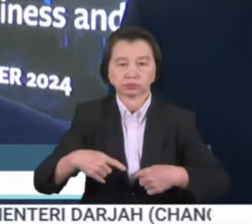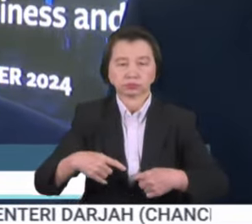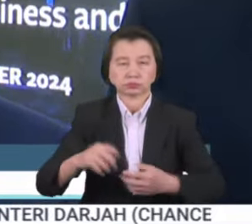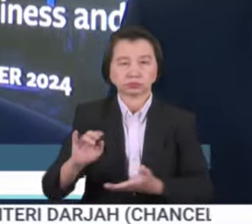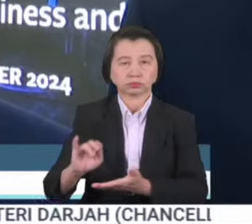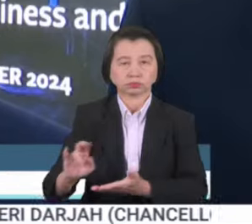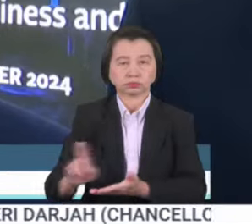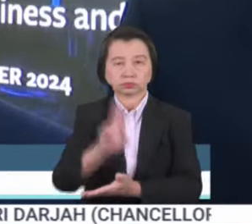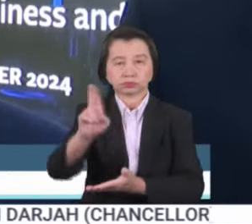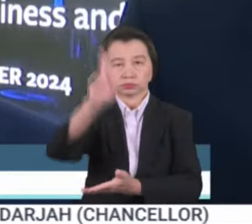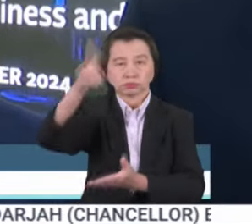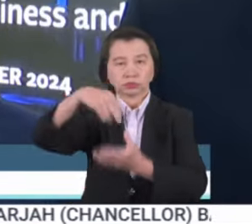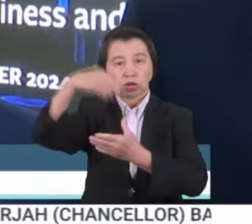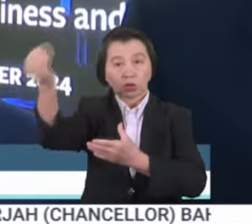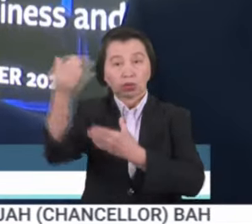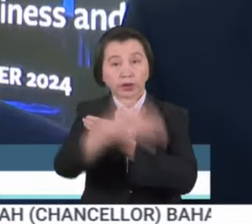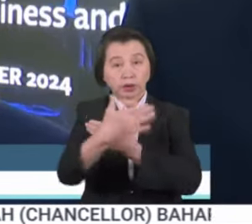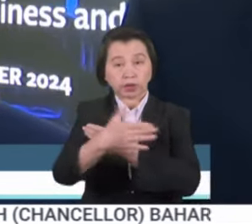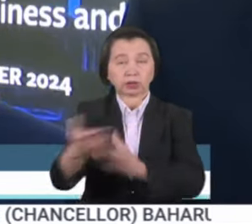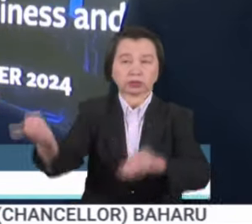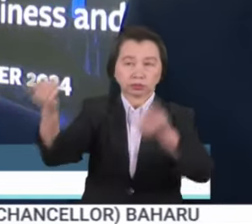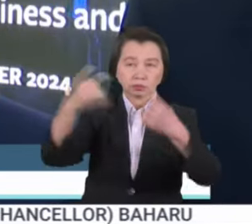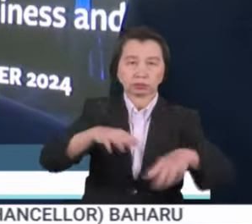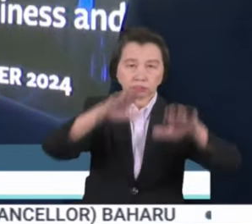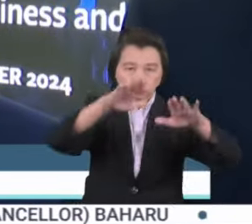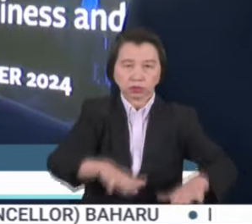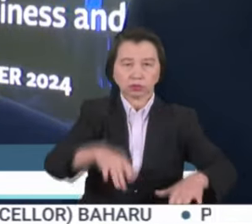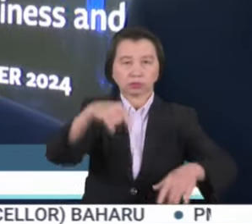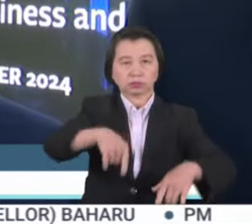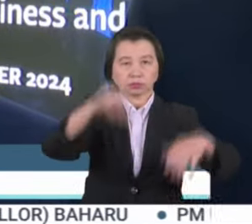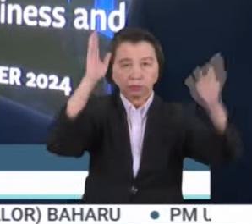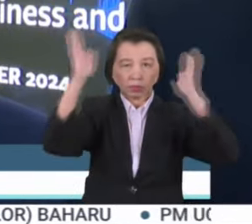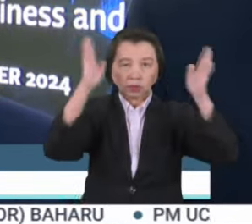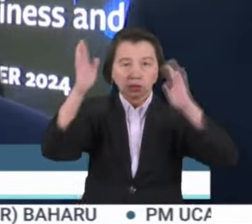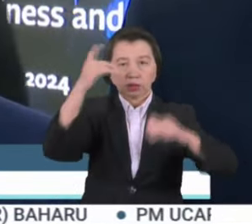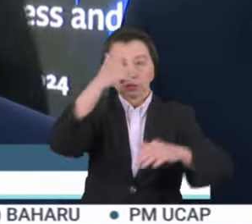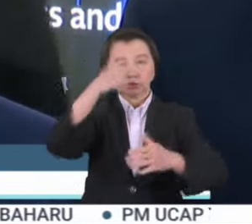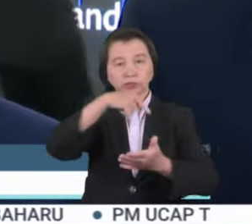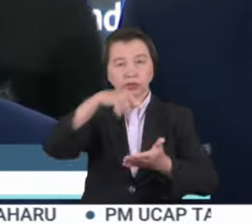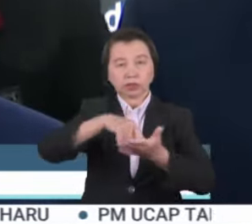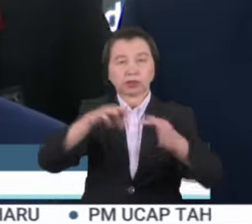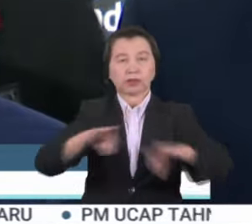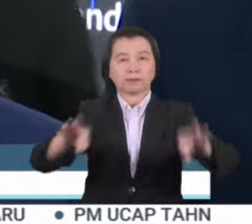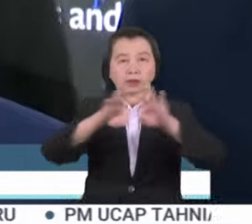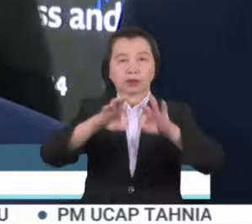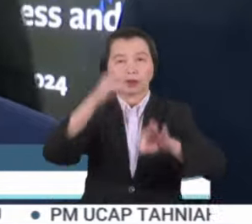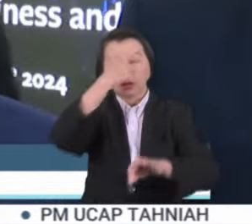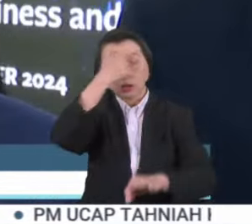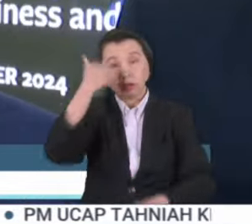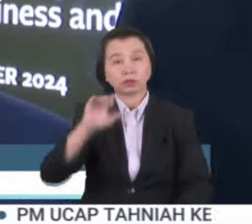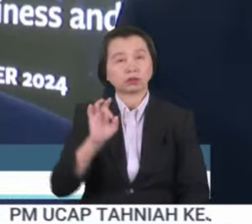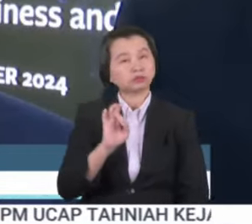institusi luar negara untuk bertapak di negara ini, sebab ini penting, sebab antara salah